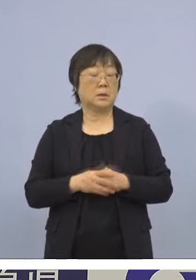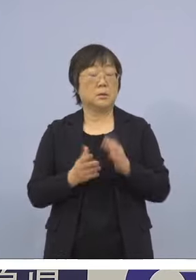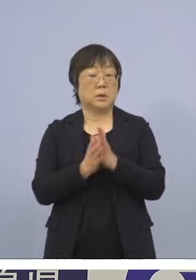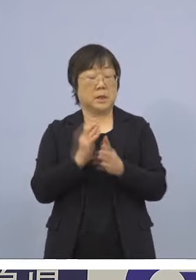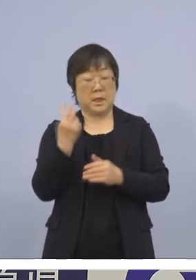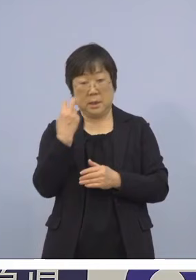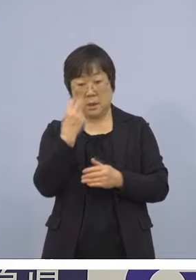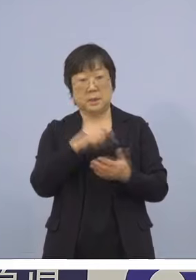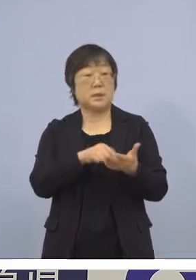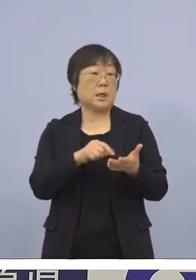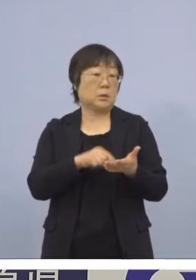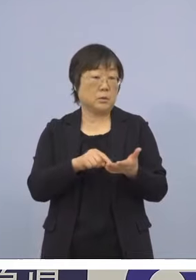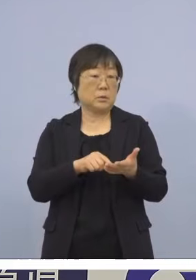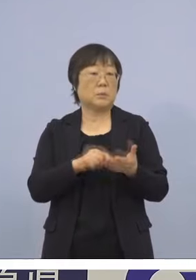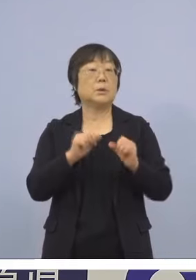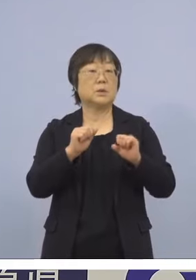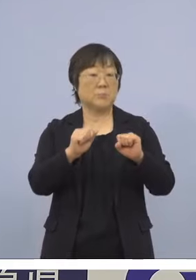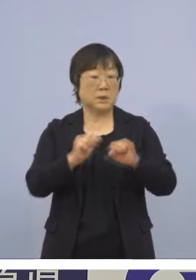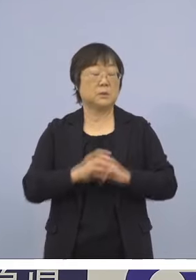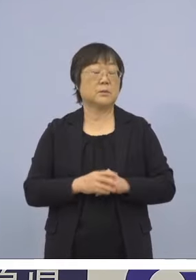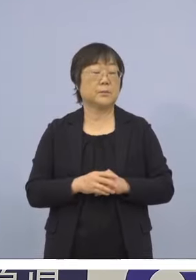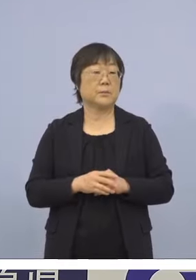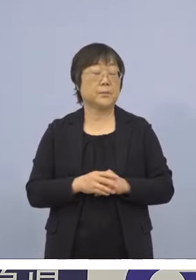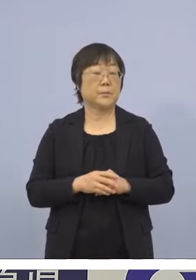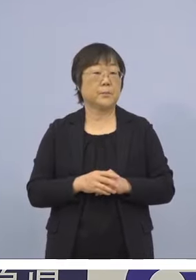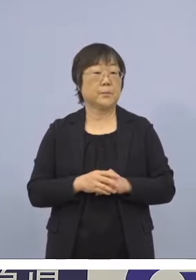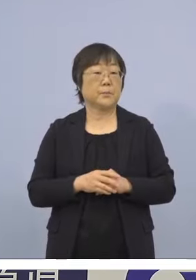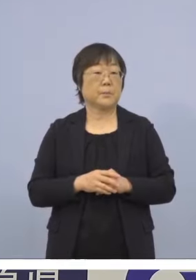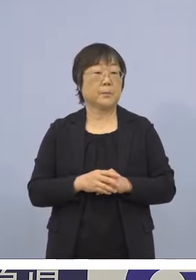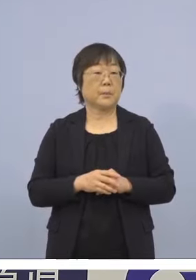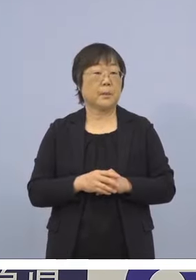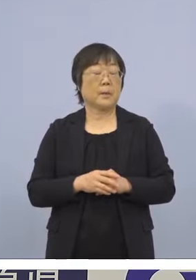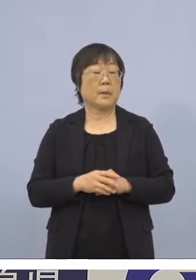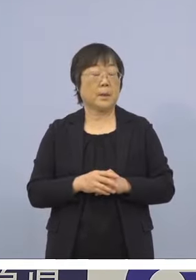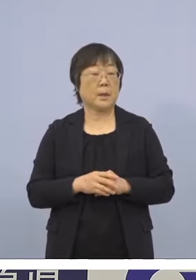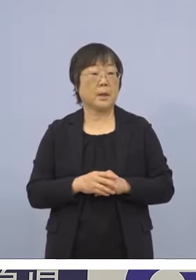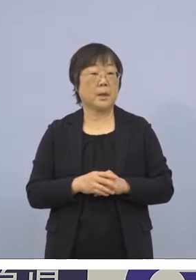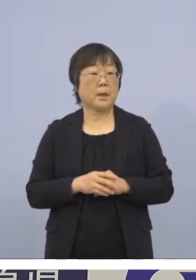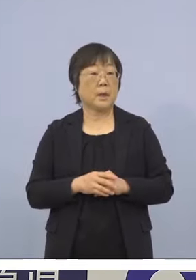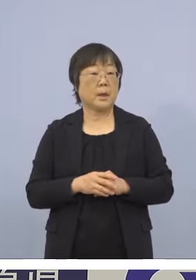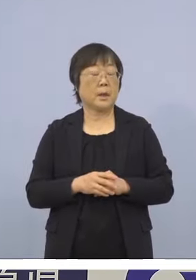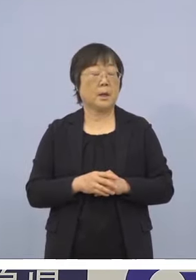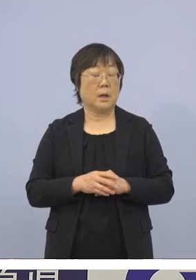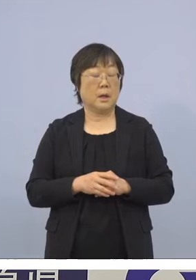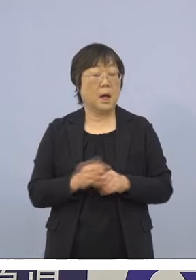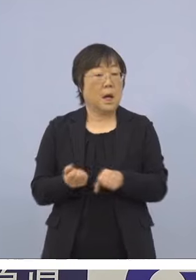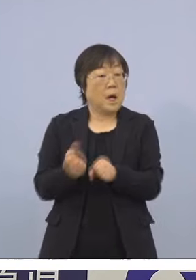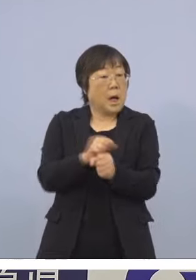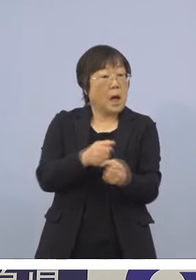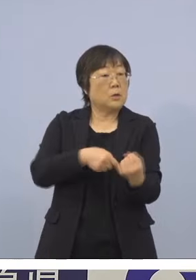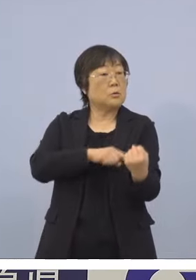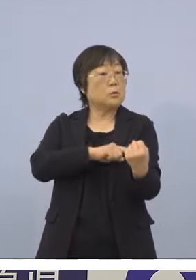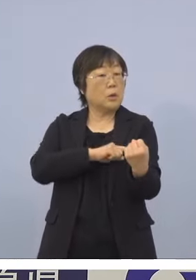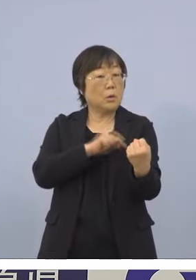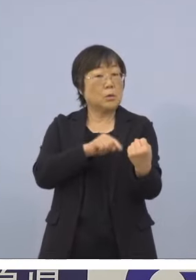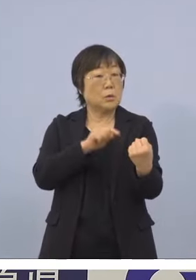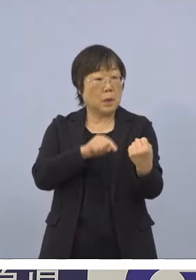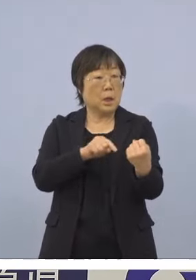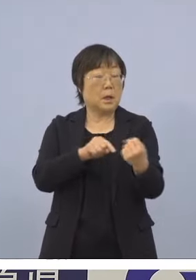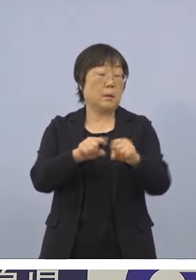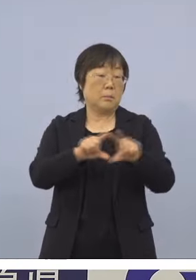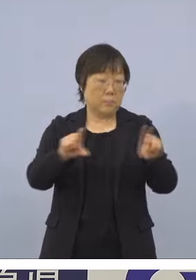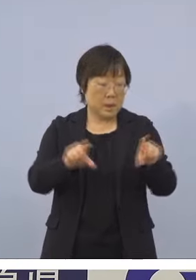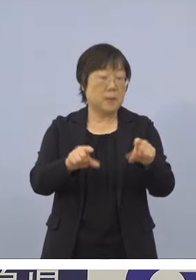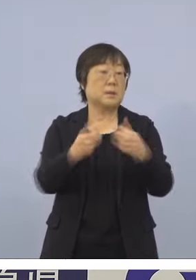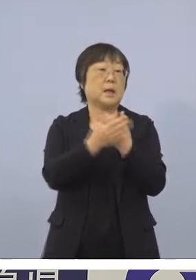ックということ、まあ、いわゆるレジリエンスですね、回復力っていうことはもちろん大